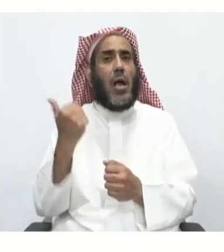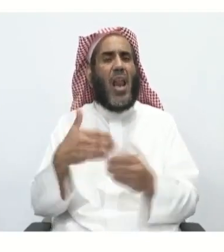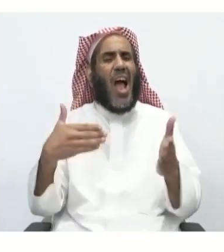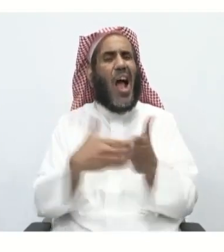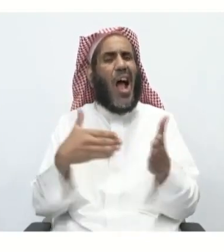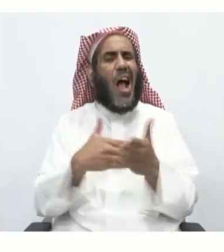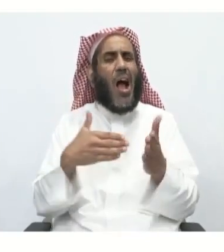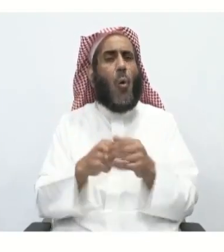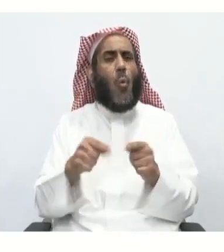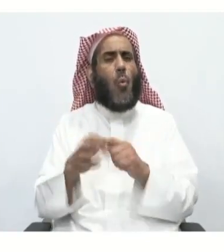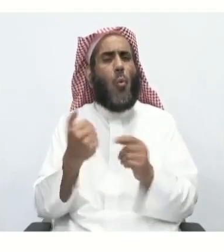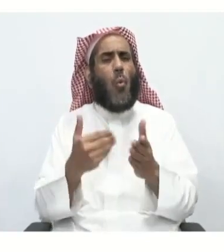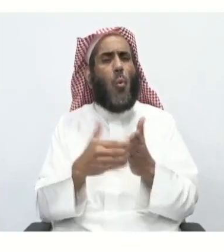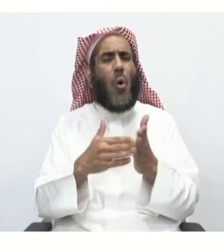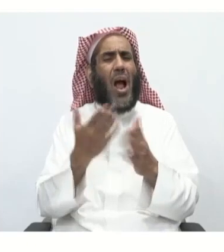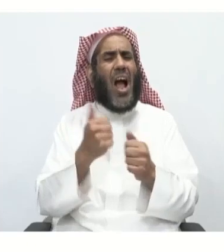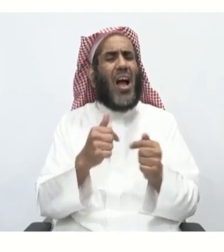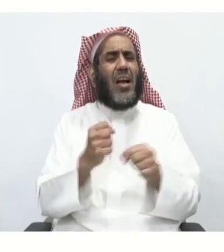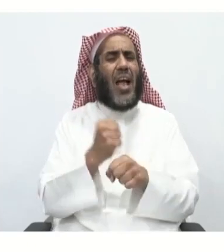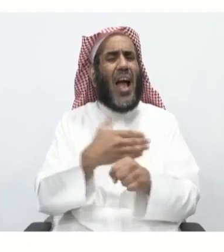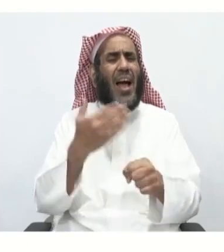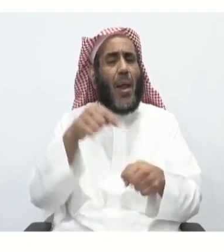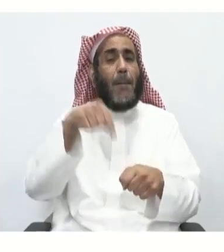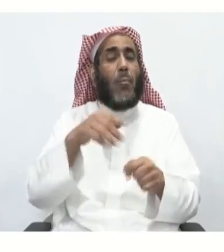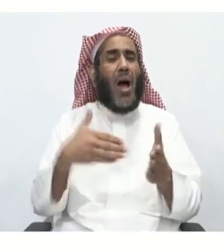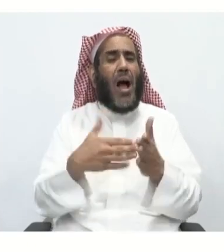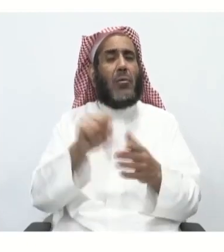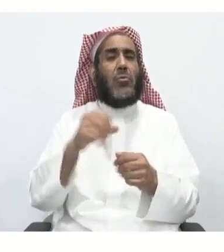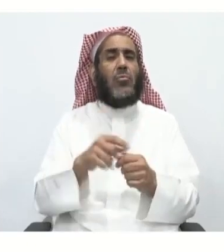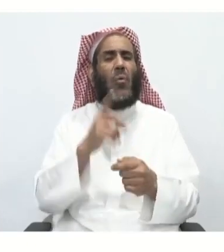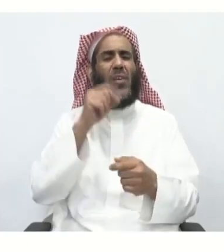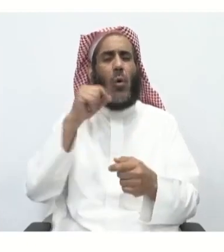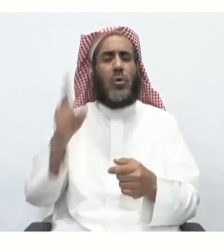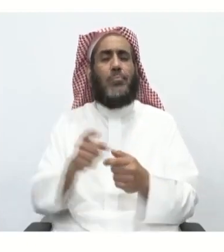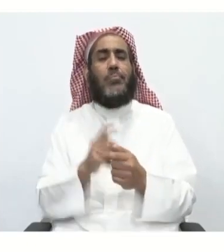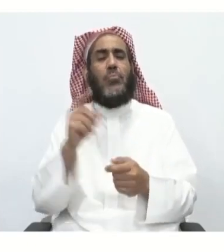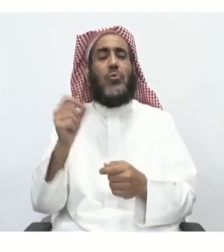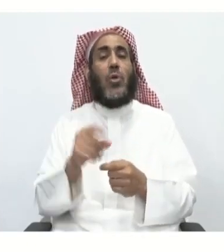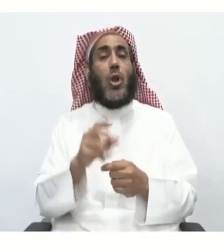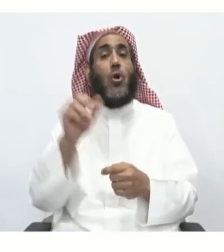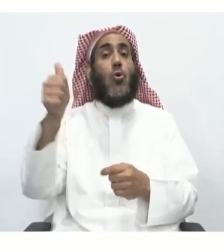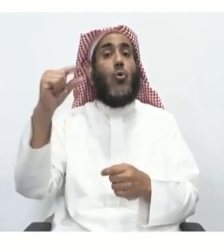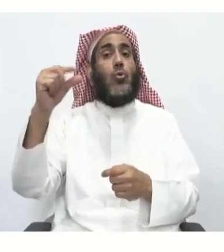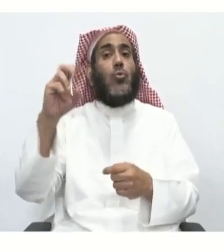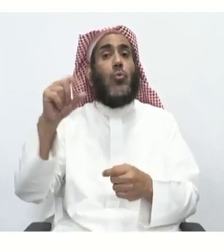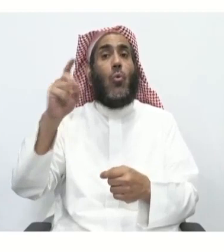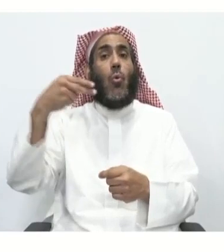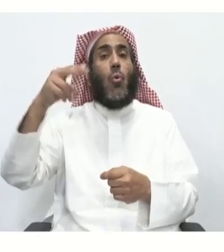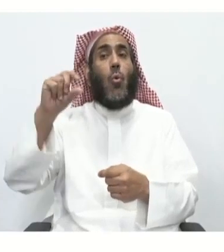الاخر وسبق بده جزم او في فعل الامر ايضا في فعل الامر مثل الامر مثل ادعو